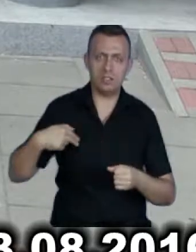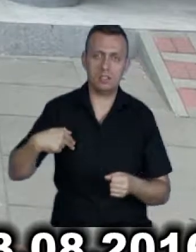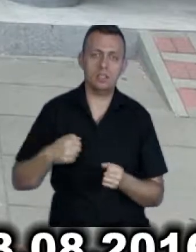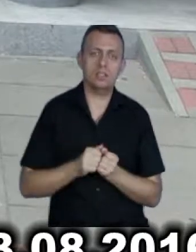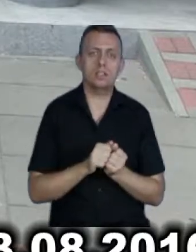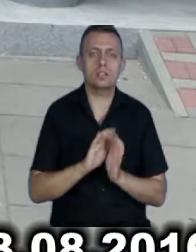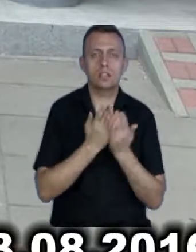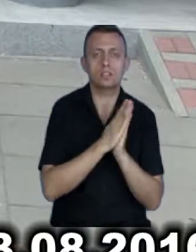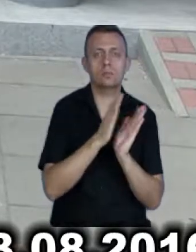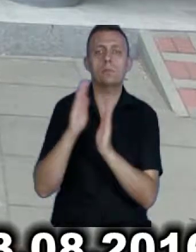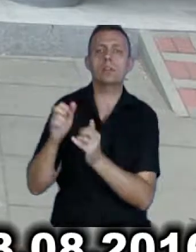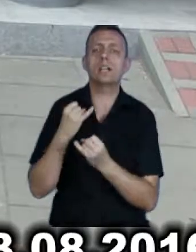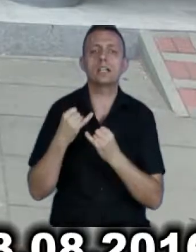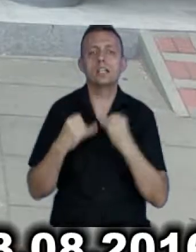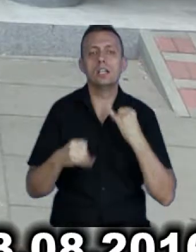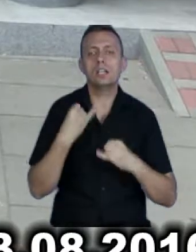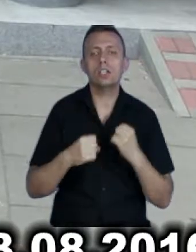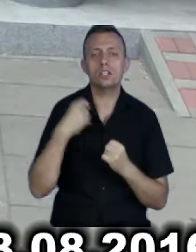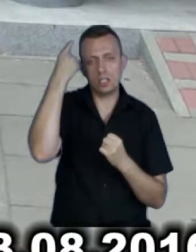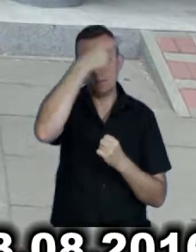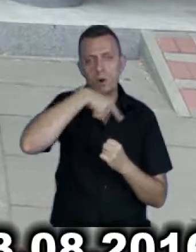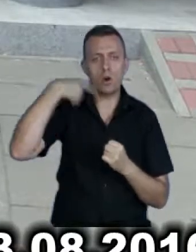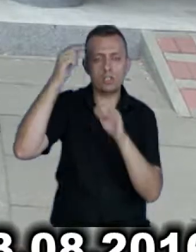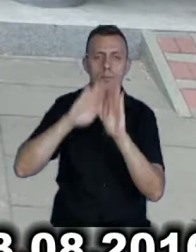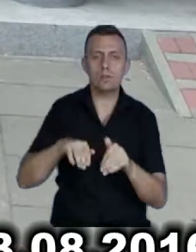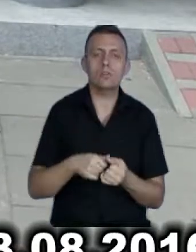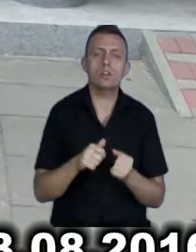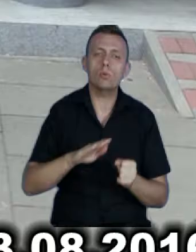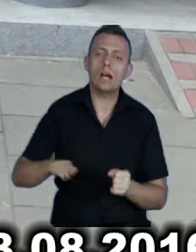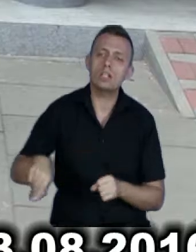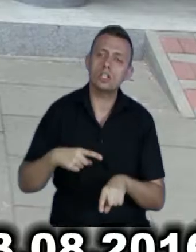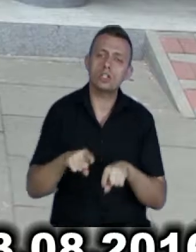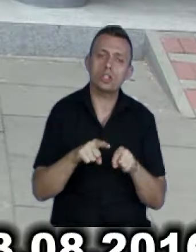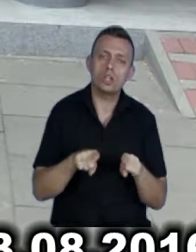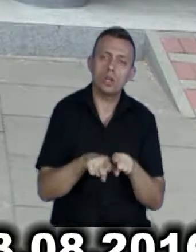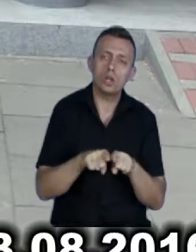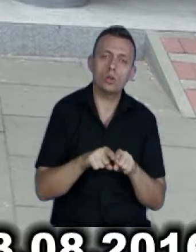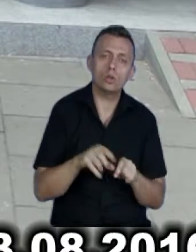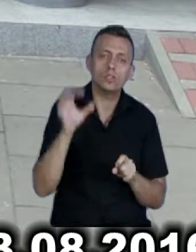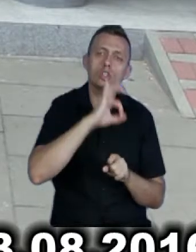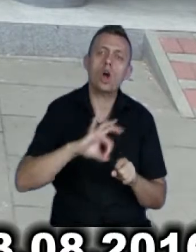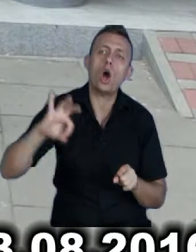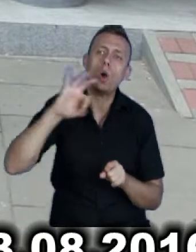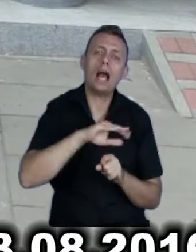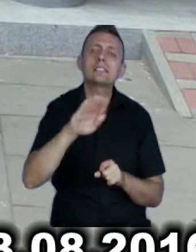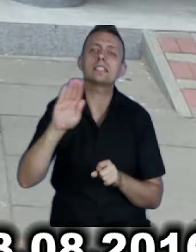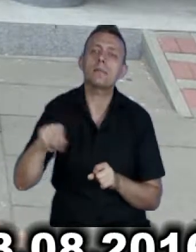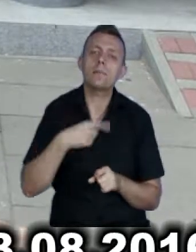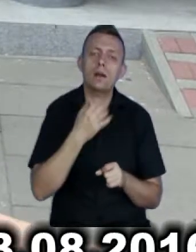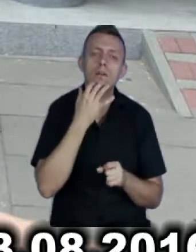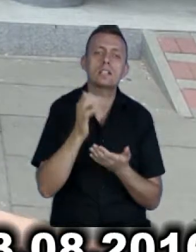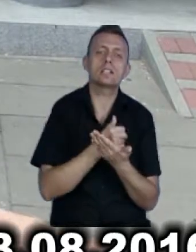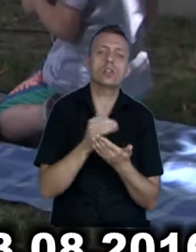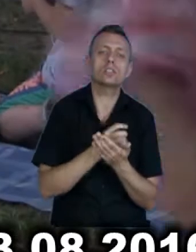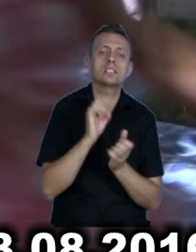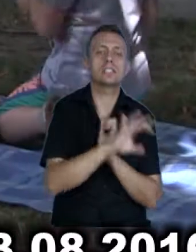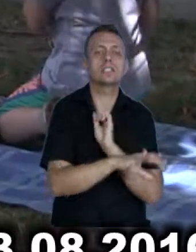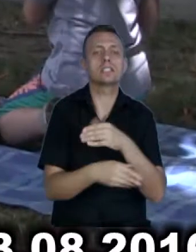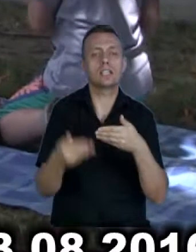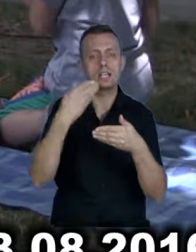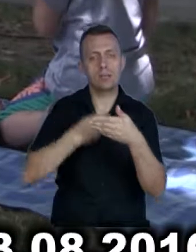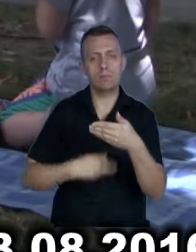integracyjne, głośne czytanie wybranego fragmentu książki, rozmowa i zajęcia związane właśnie z